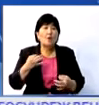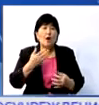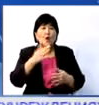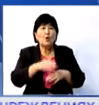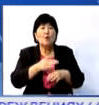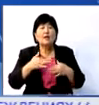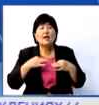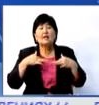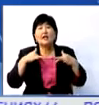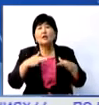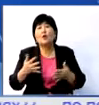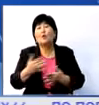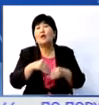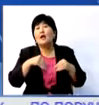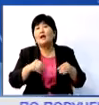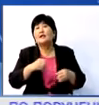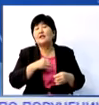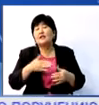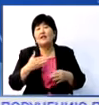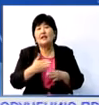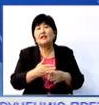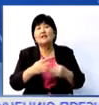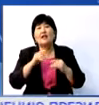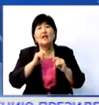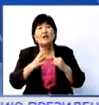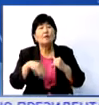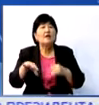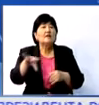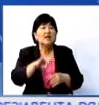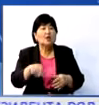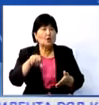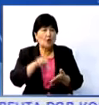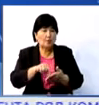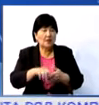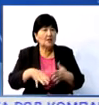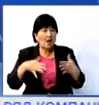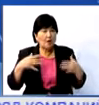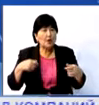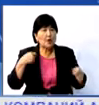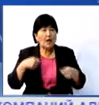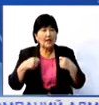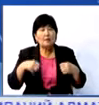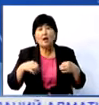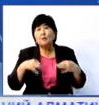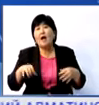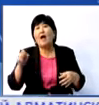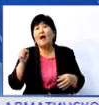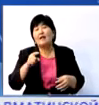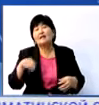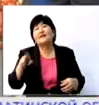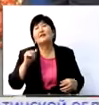традиции праздника нового урожая аграрии щедро делятся дарами земли. Все районы приняли участие в большой ярмарке праздника